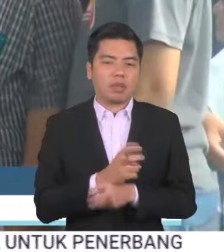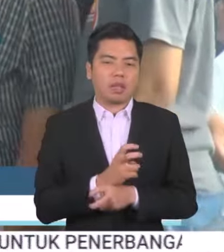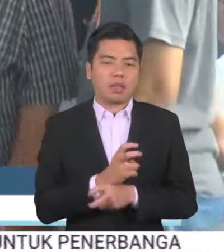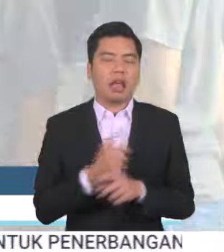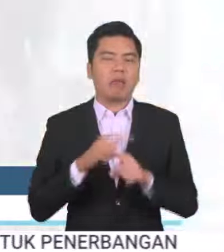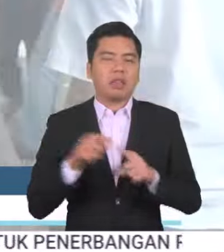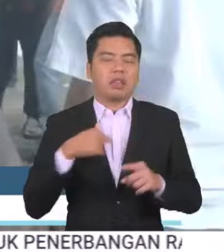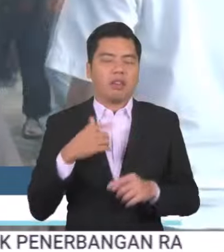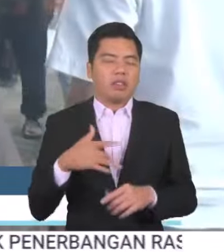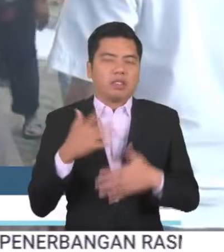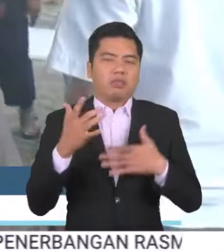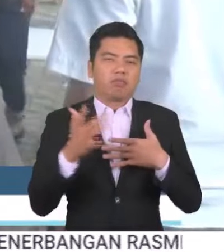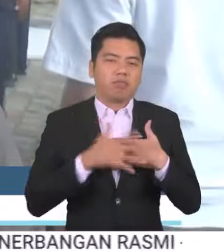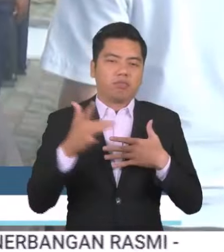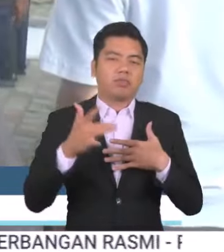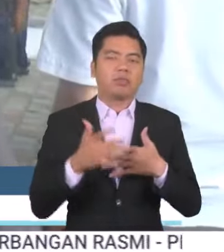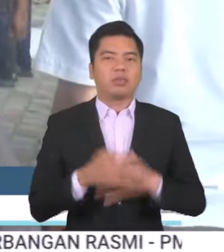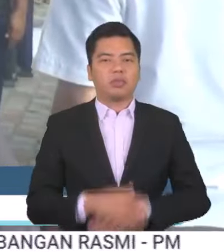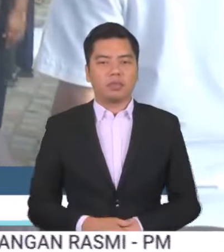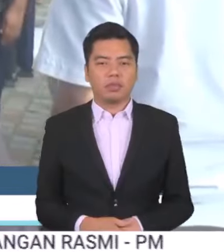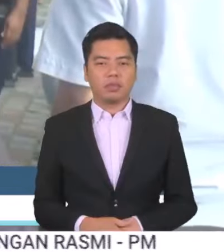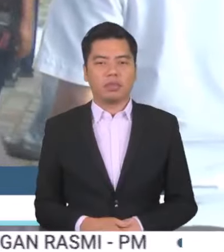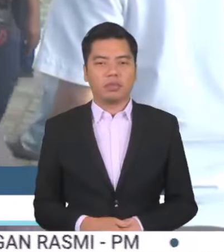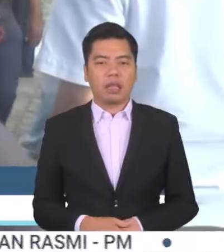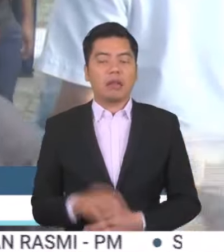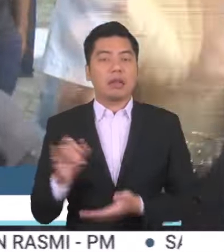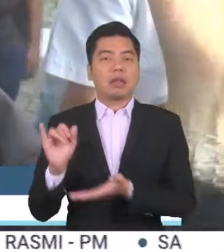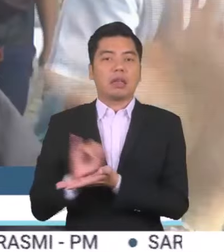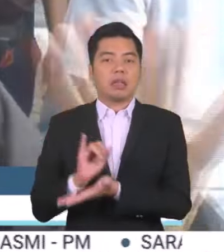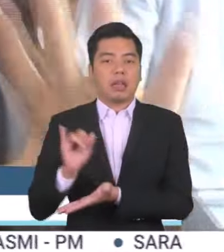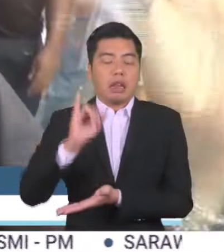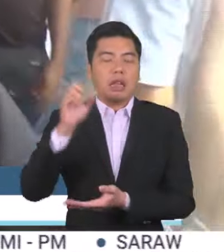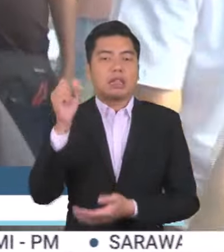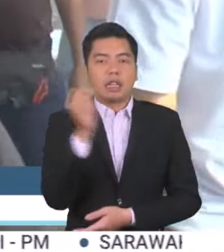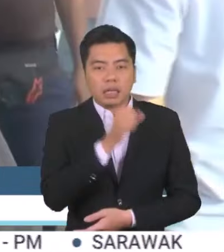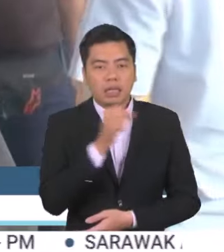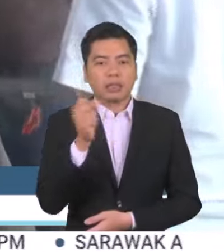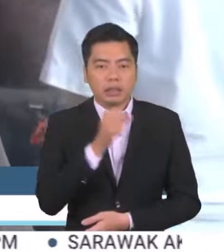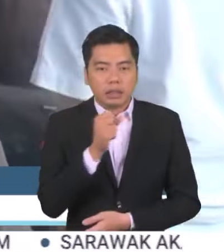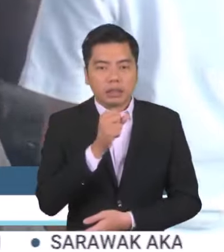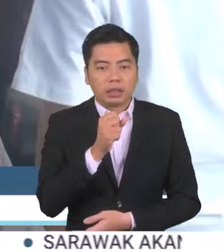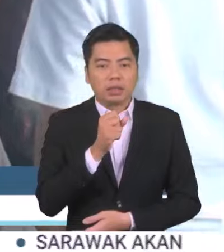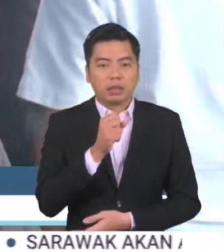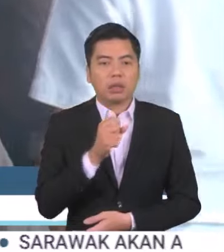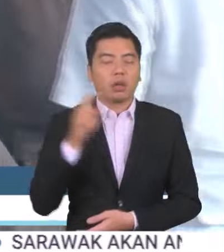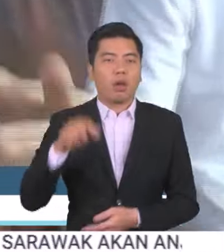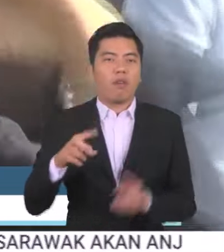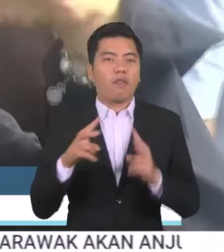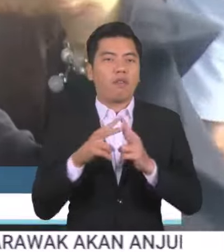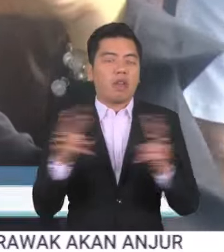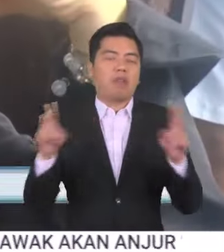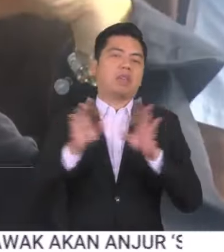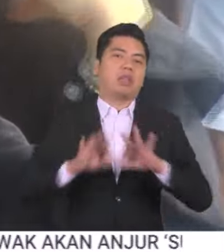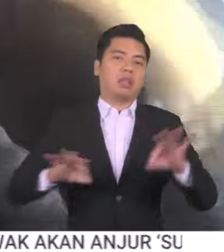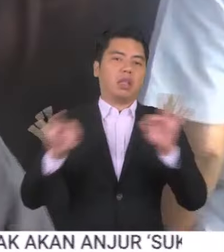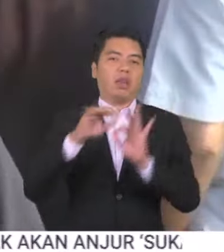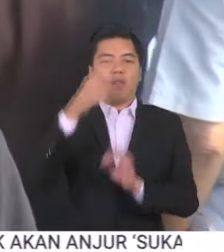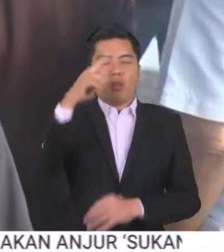terasa lah bagi saya. Industri seni ini memang kehilangan satu pemata yang sangat berharga bagi saya lah. Yang